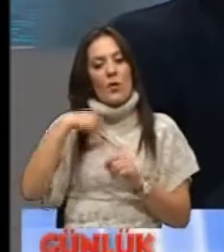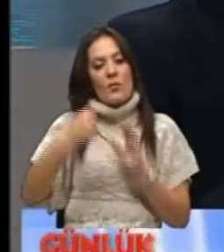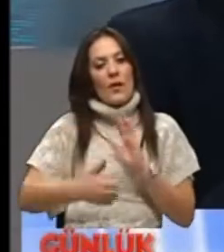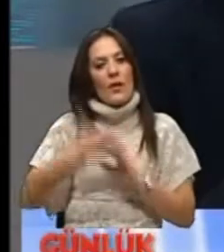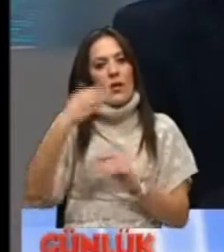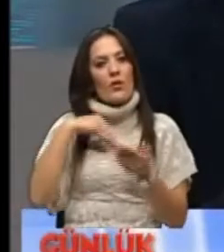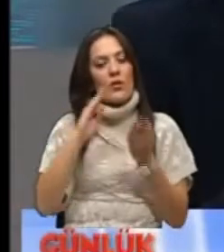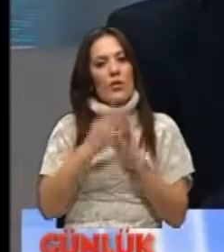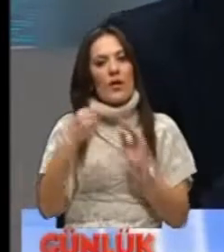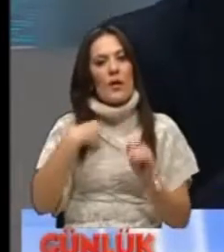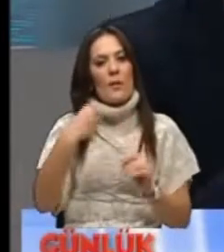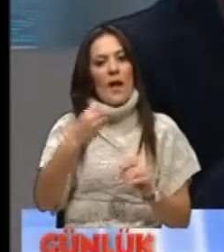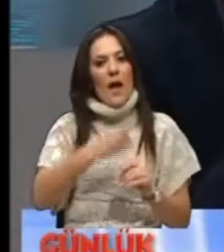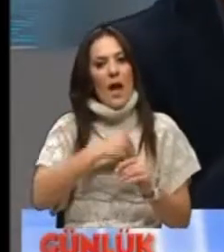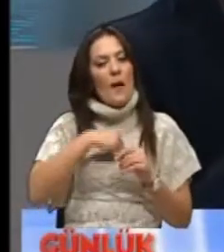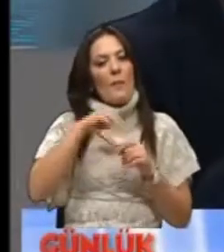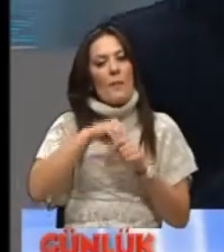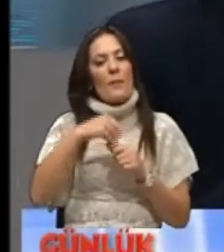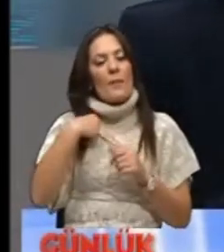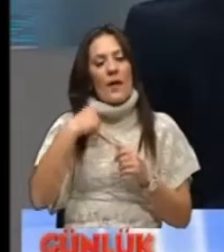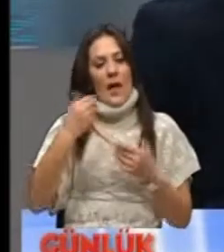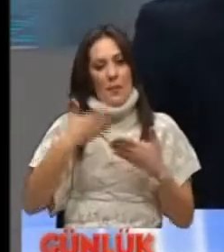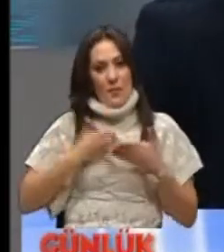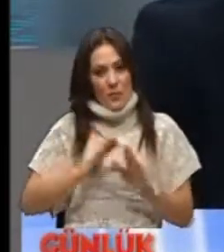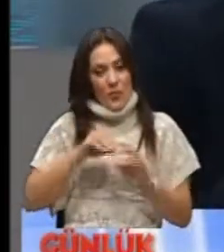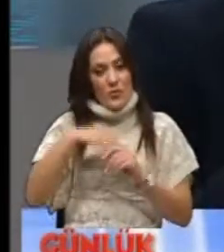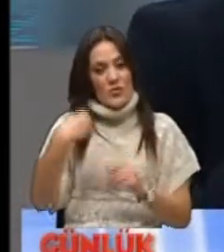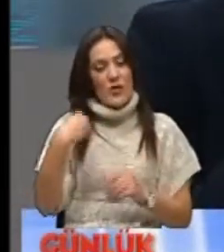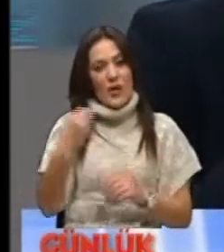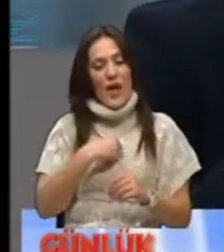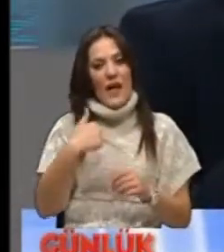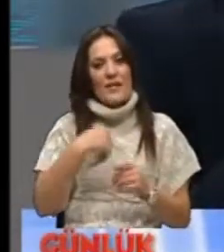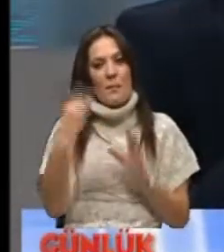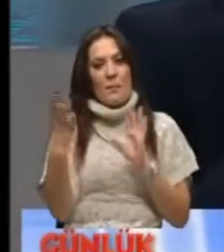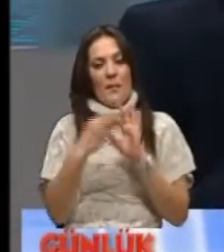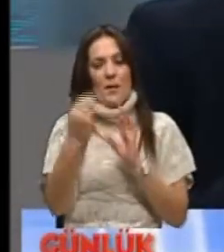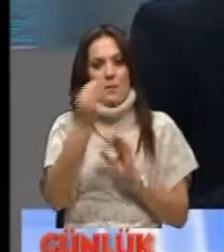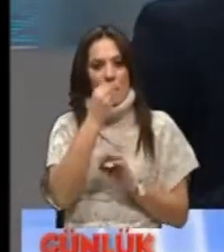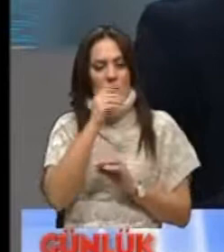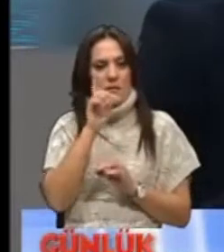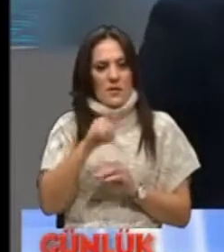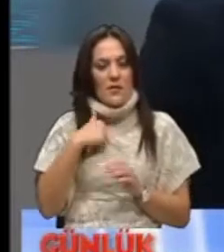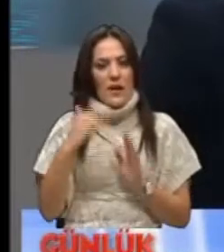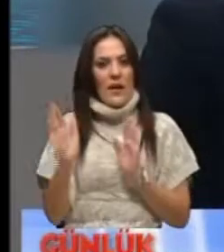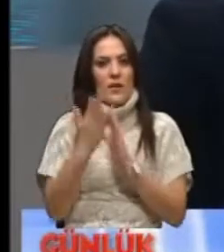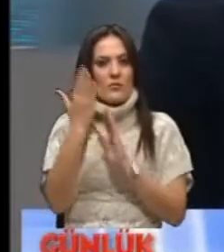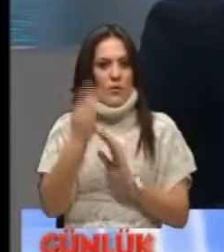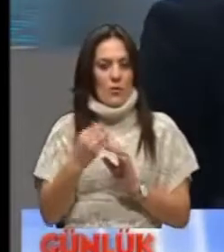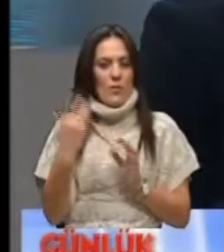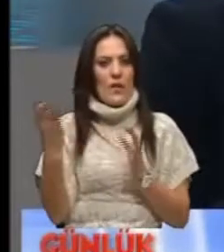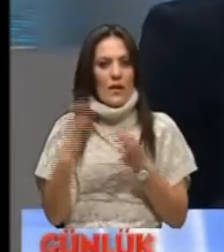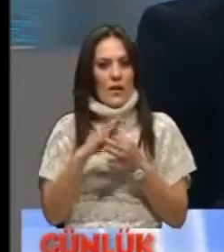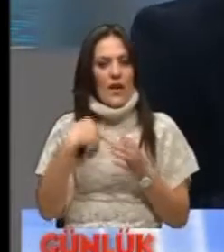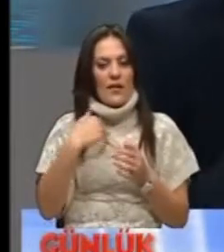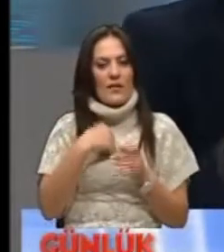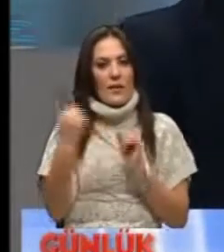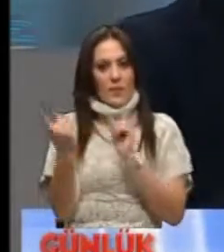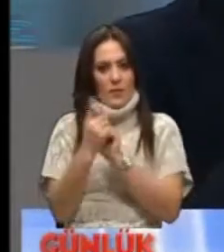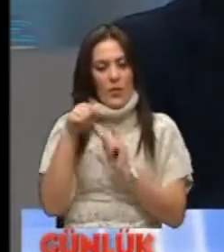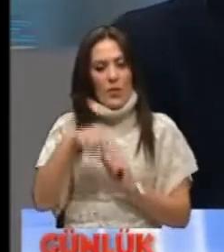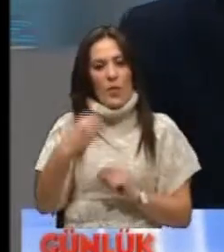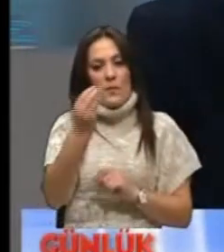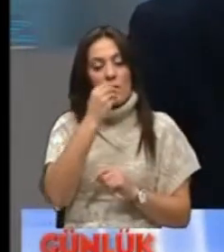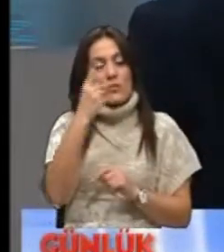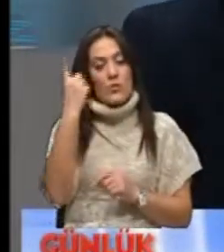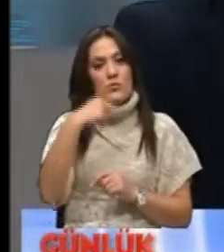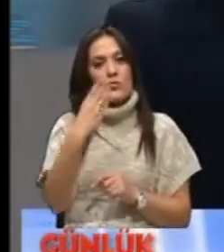biz emme davranışlarıyla annemizle bir bağ kuruyoruz. İlk bağımız beslenme ihtiyacımızı karşılıyor olmasıyla alakalı annemizle kurduğumuz ilişki ve bu